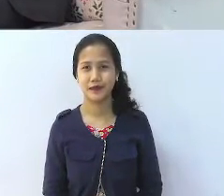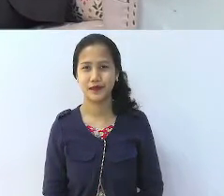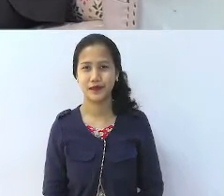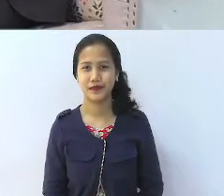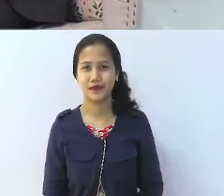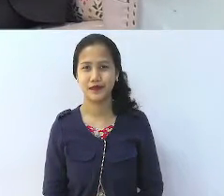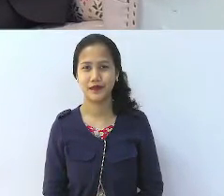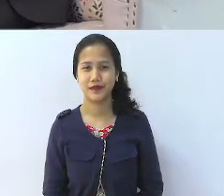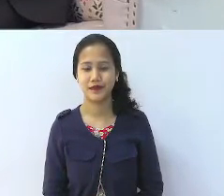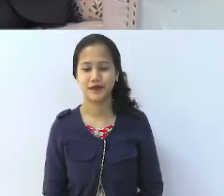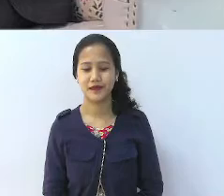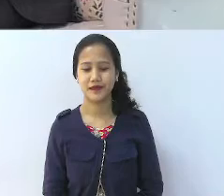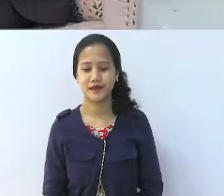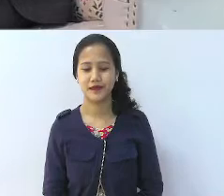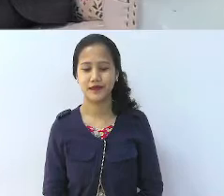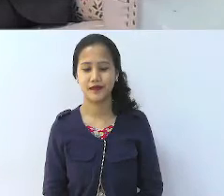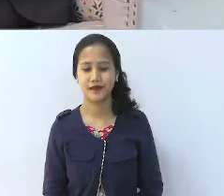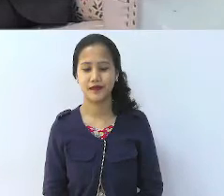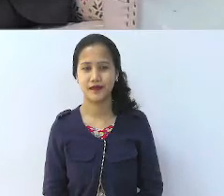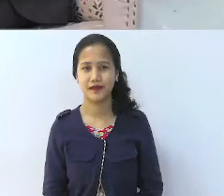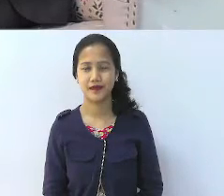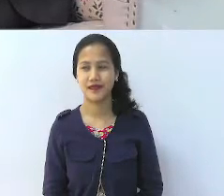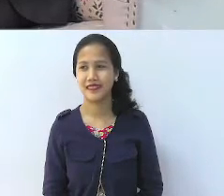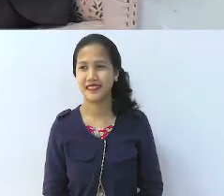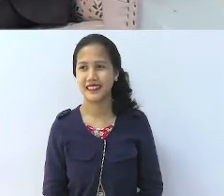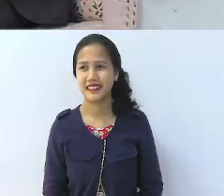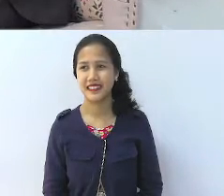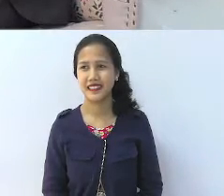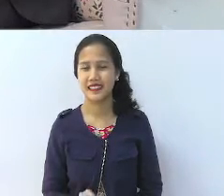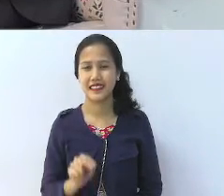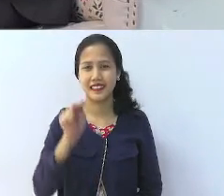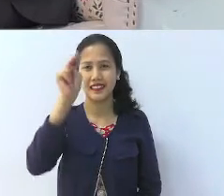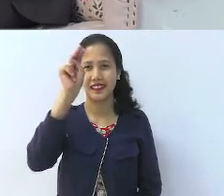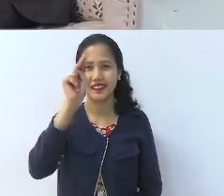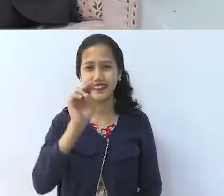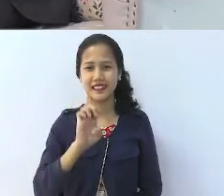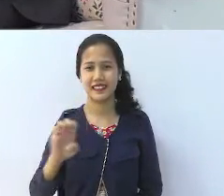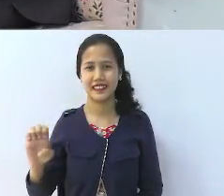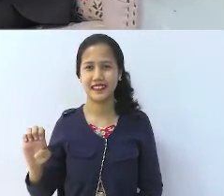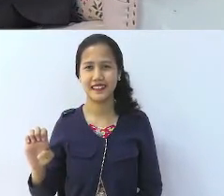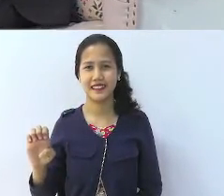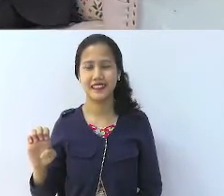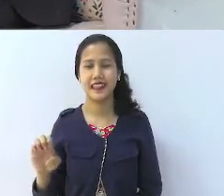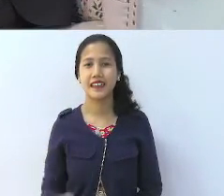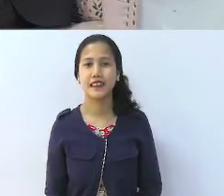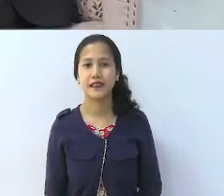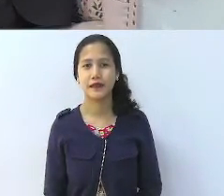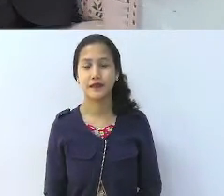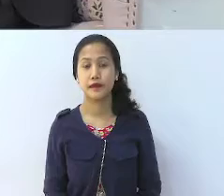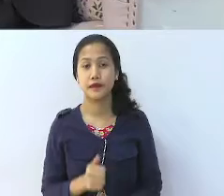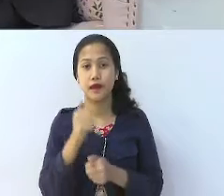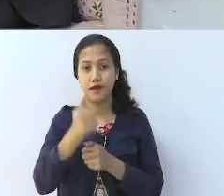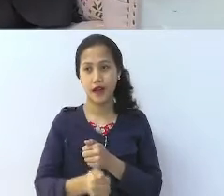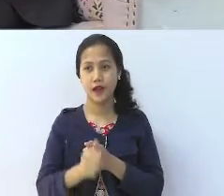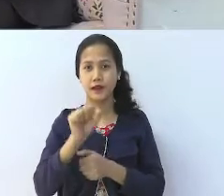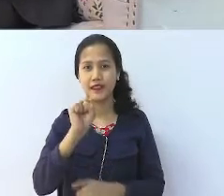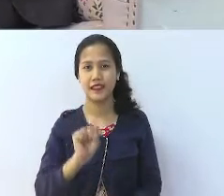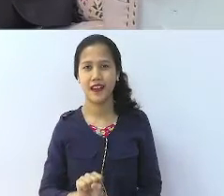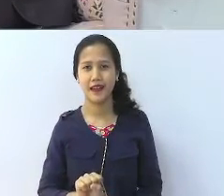South Border? Yun! South East? Yun! At... ano pa? Central!